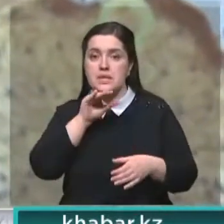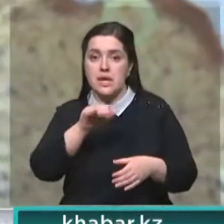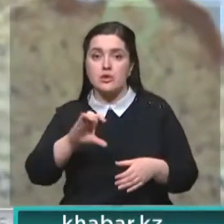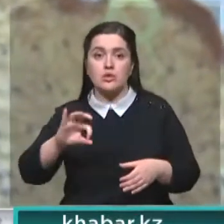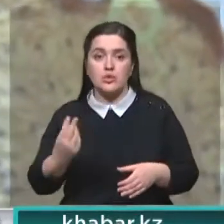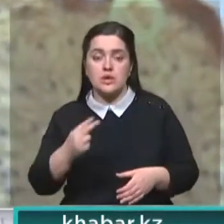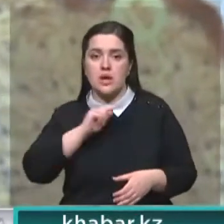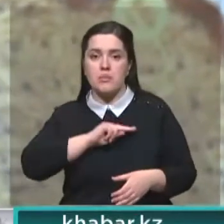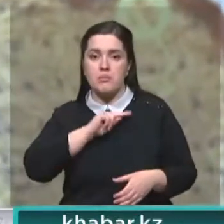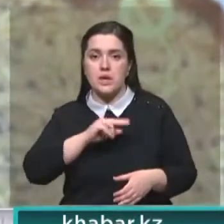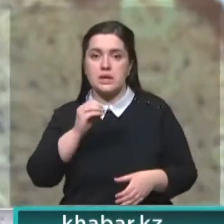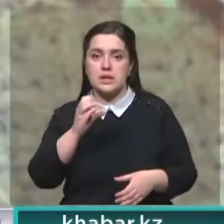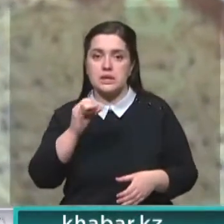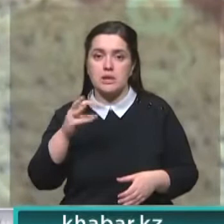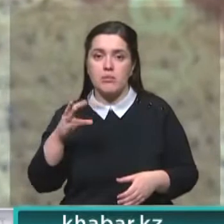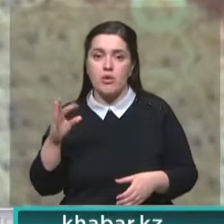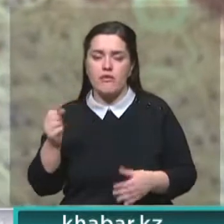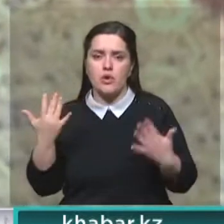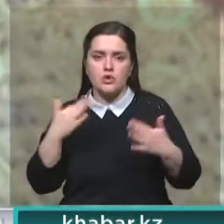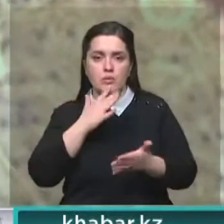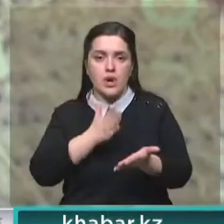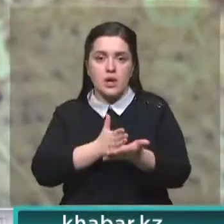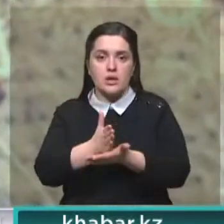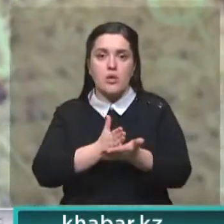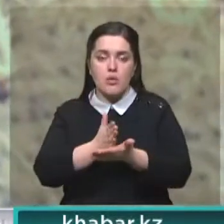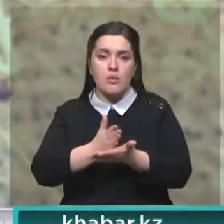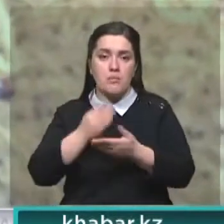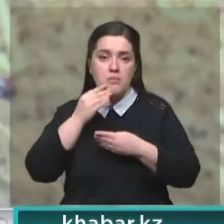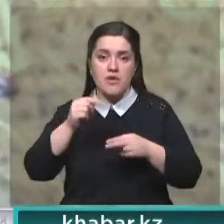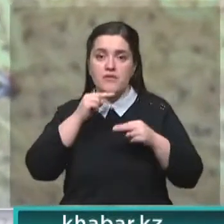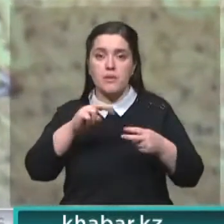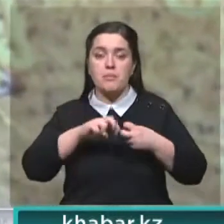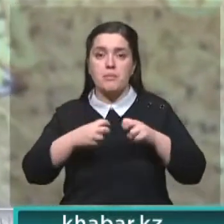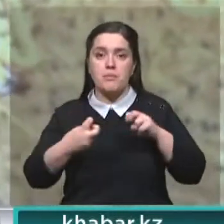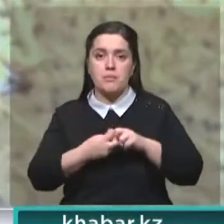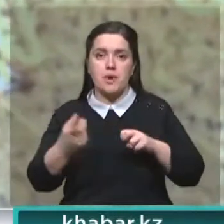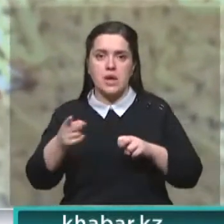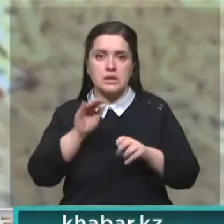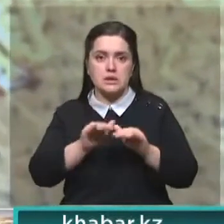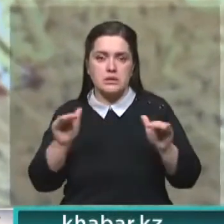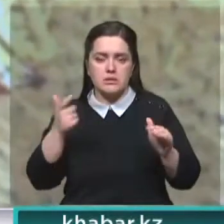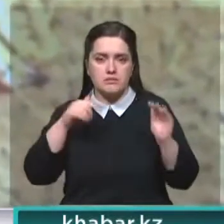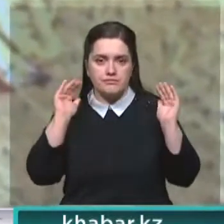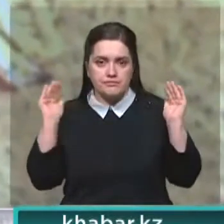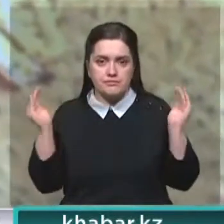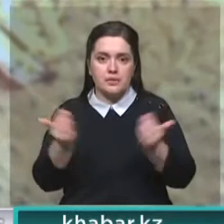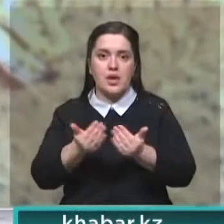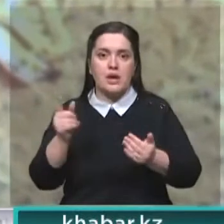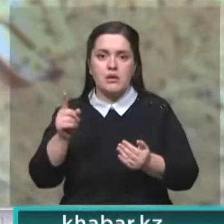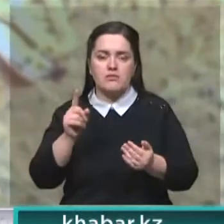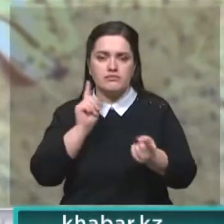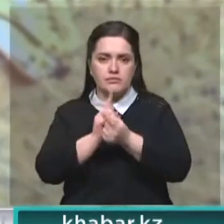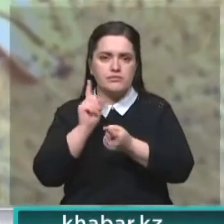профессиональных соцработников динара и 7 уже много лет пытается привлечь внимание к проблеме изолированных детей своей практике эксперт